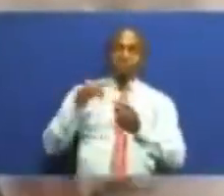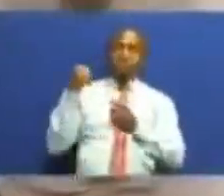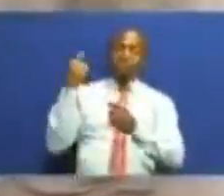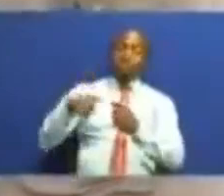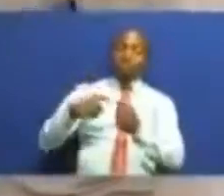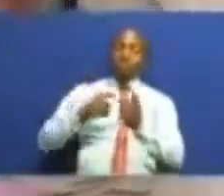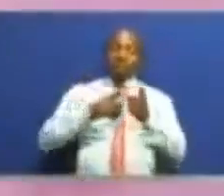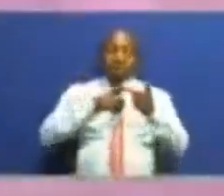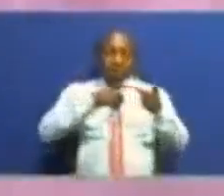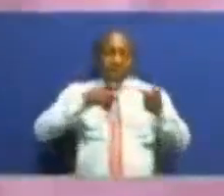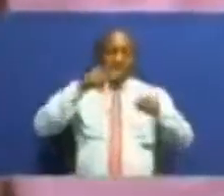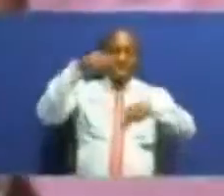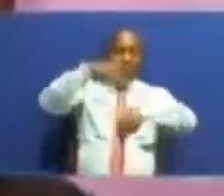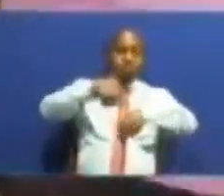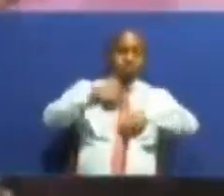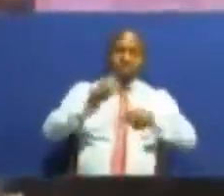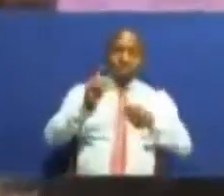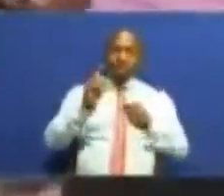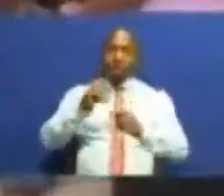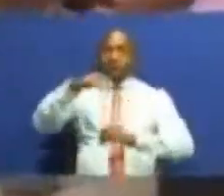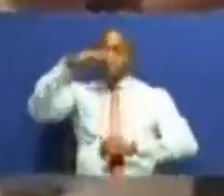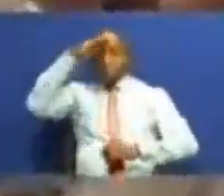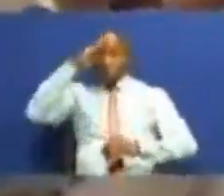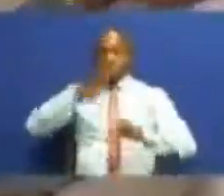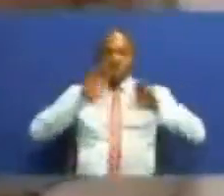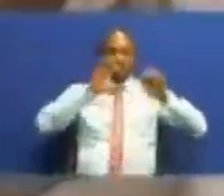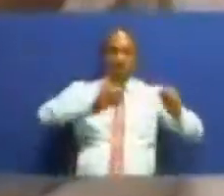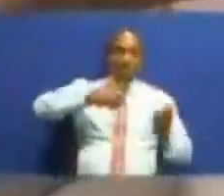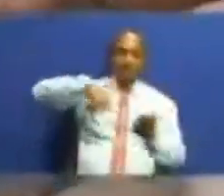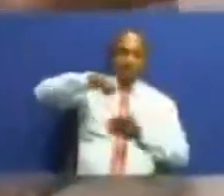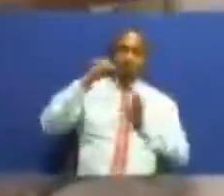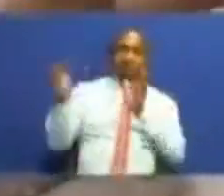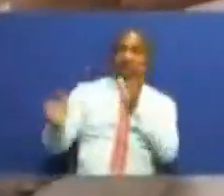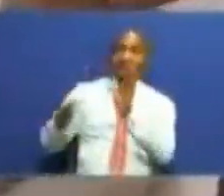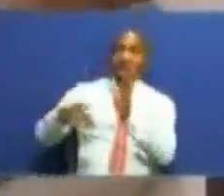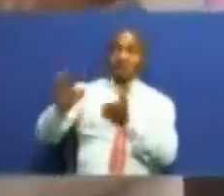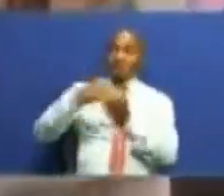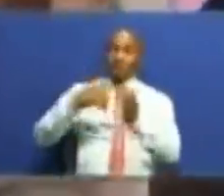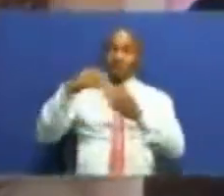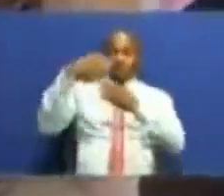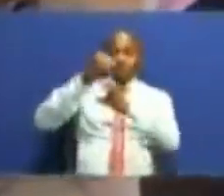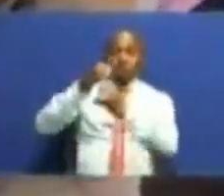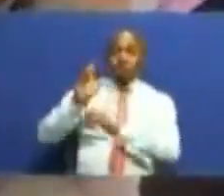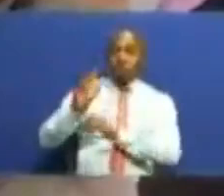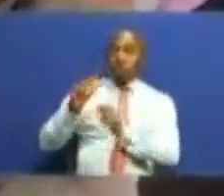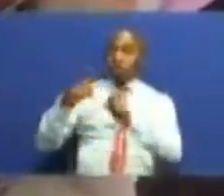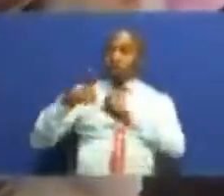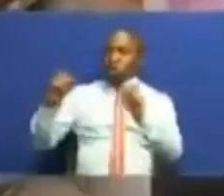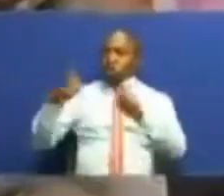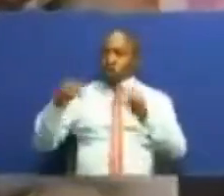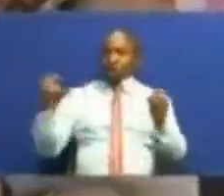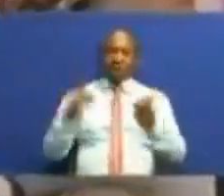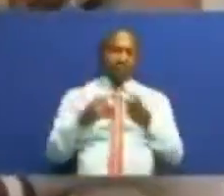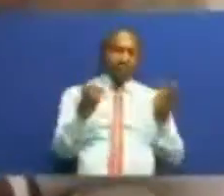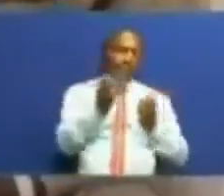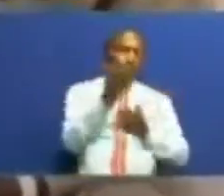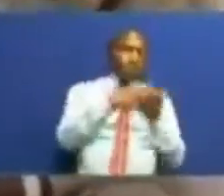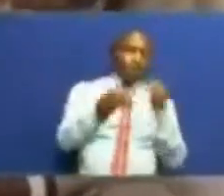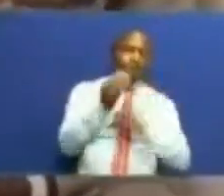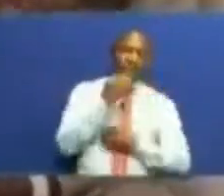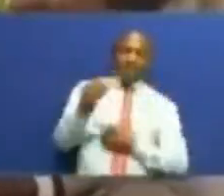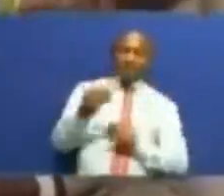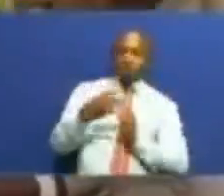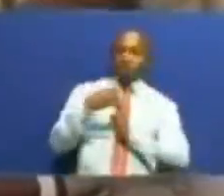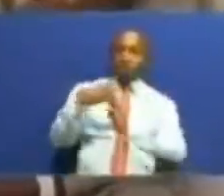risasi ya mguuni na askari polisi waliovamia kituo cha daladala maeneo ya studio Kinondoni. Kwa upande wao, upande wa mashtaka ukiongozwa na